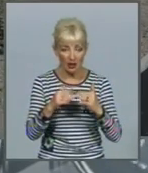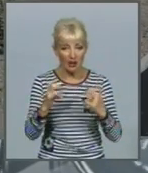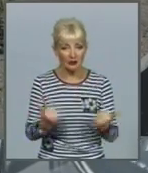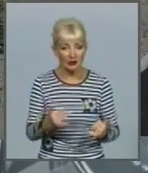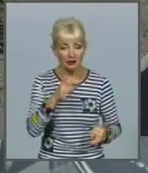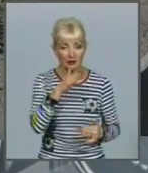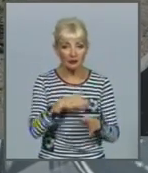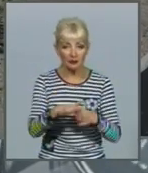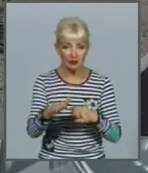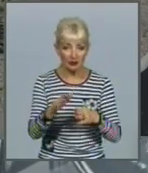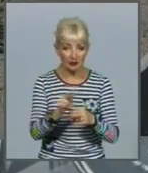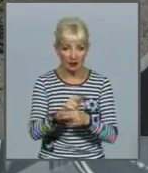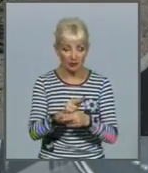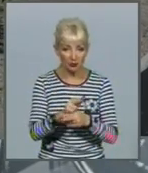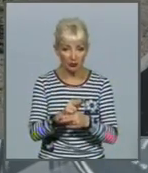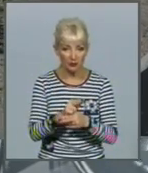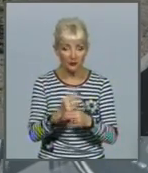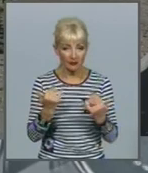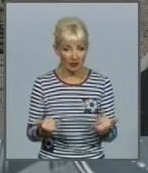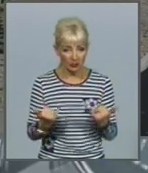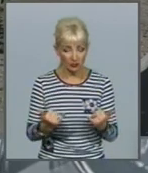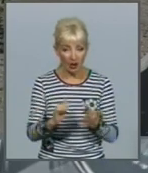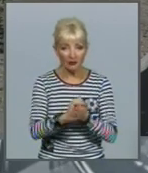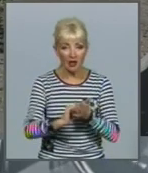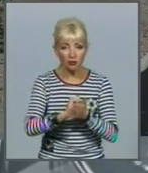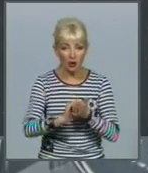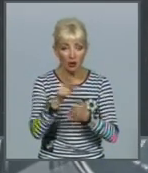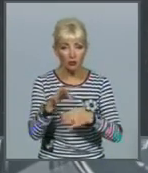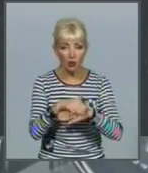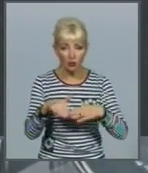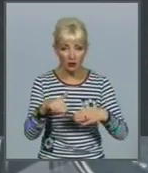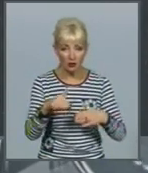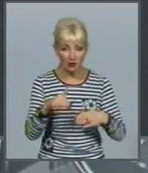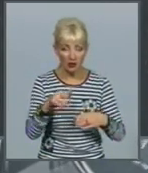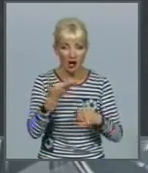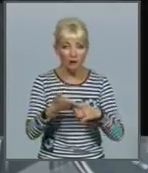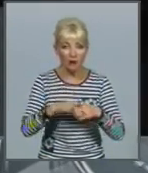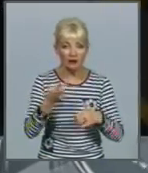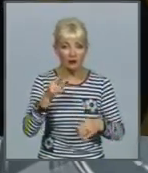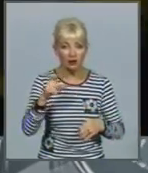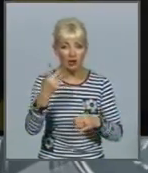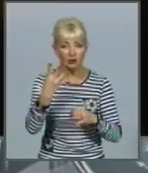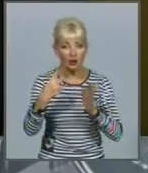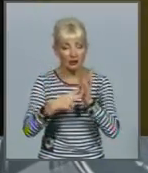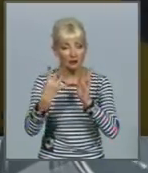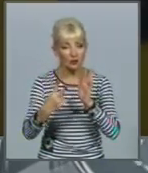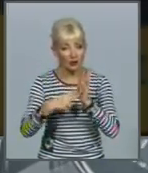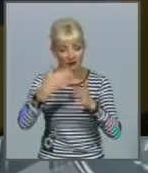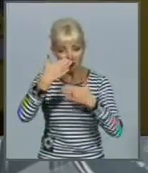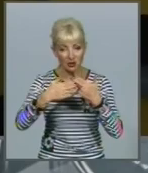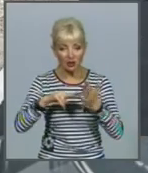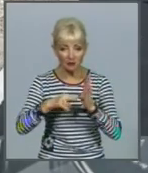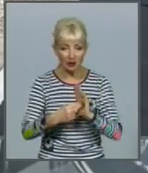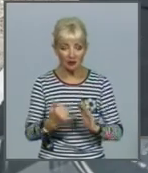по текущому ремонту тротуара по улице Полтавский шлях 47-49. В ближайших планах у нас